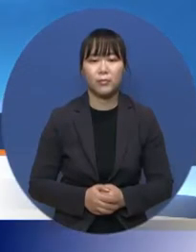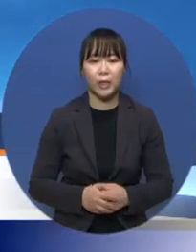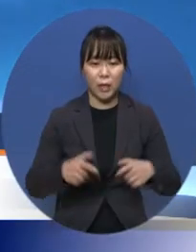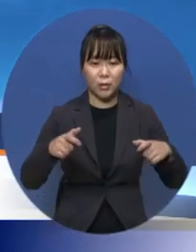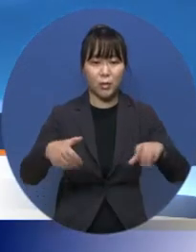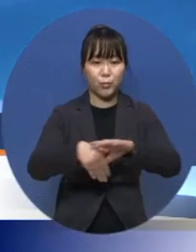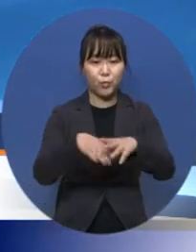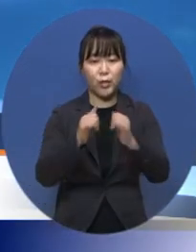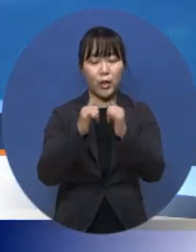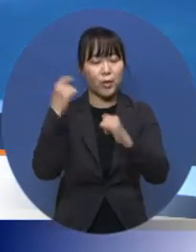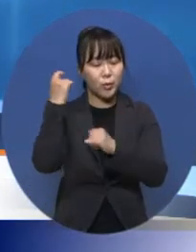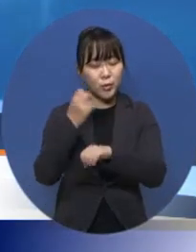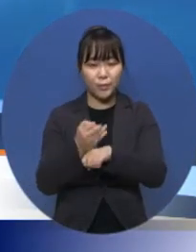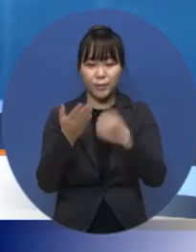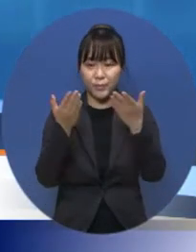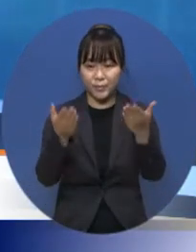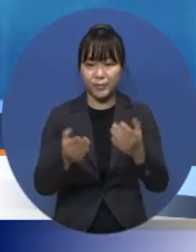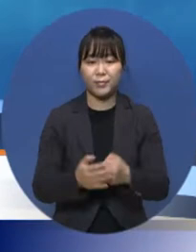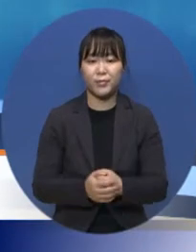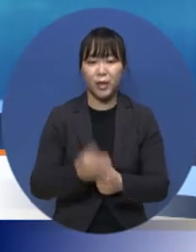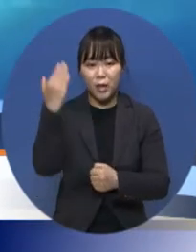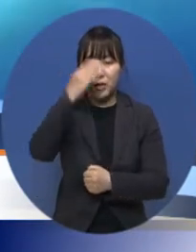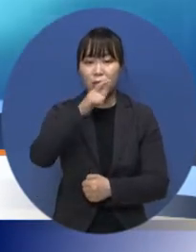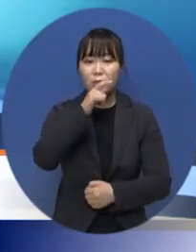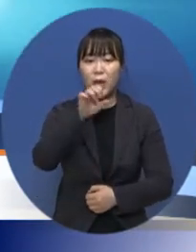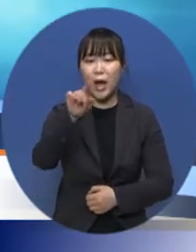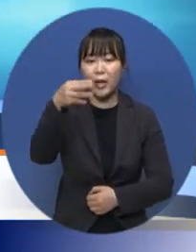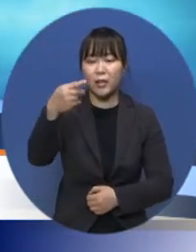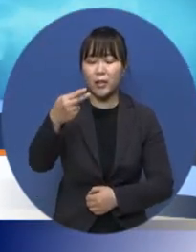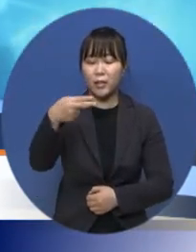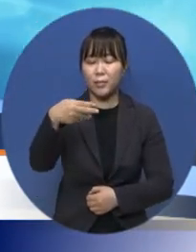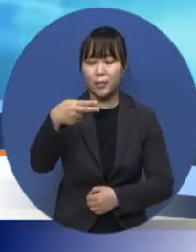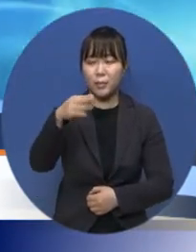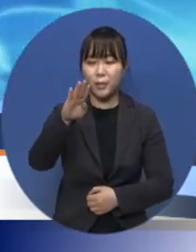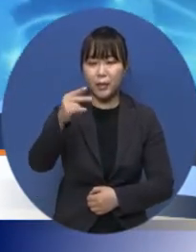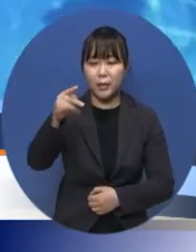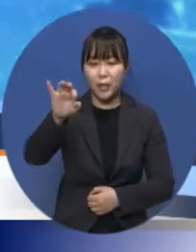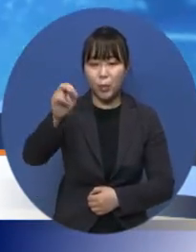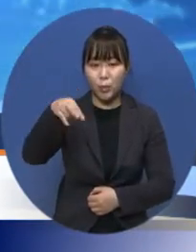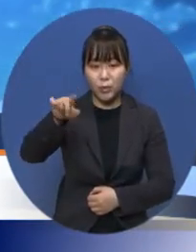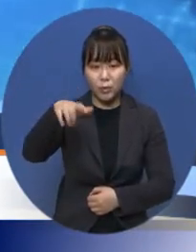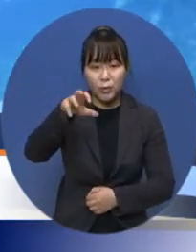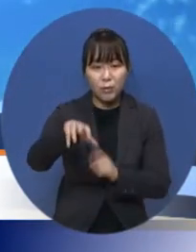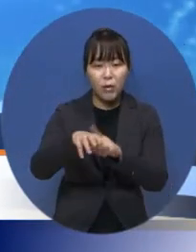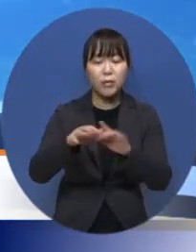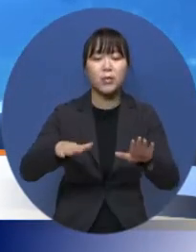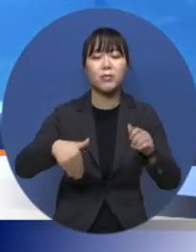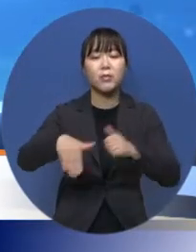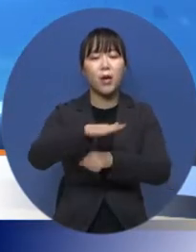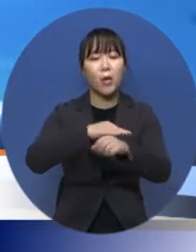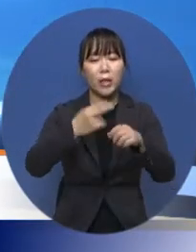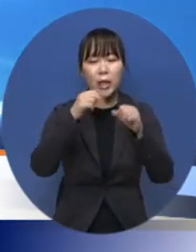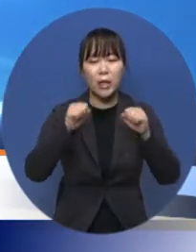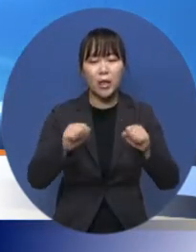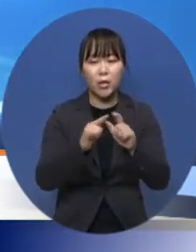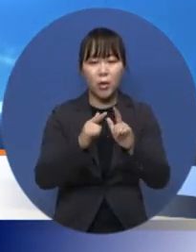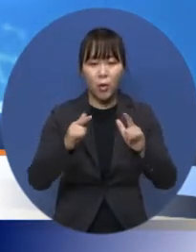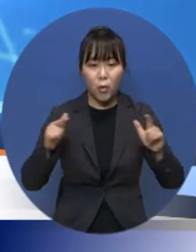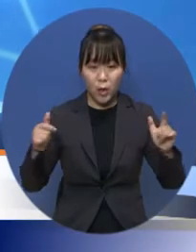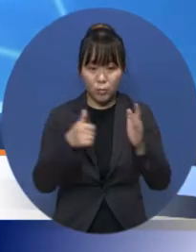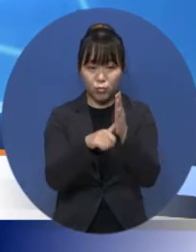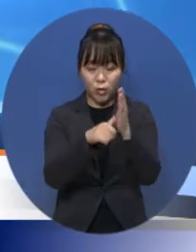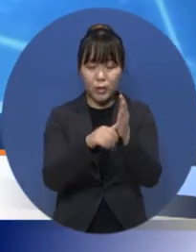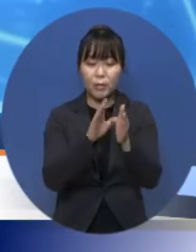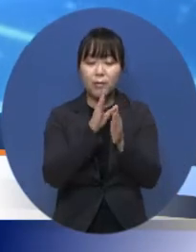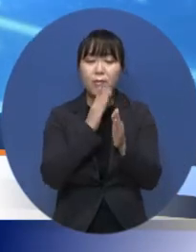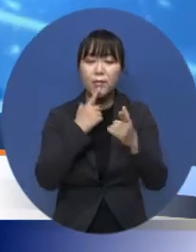지역의 문화가 소식 전해드립니다. 여수 아트디오션 갤러리에서 현실 세계에 존재하는 여러 대상을